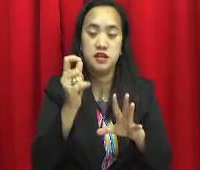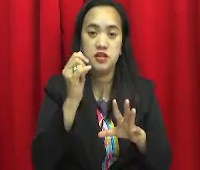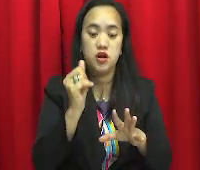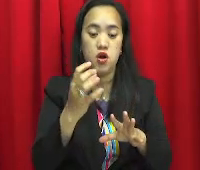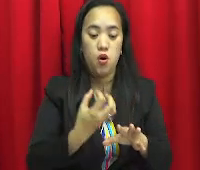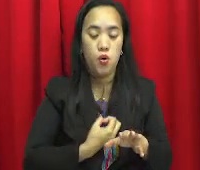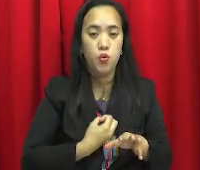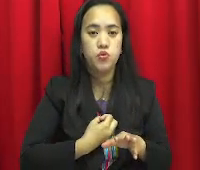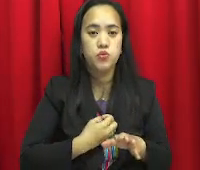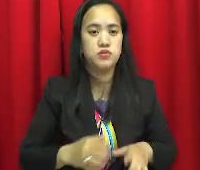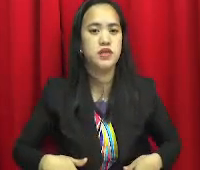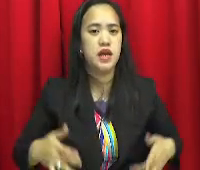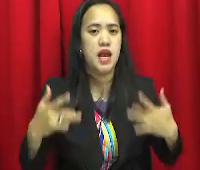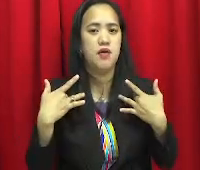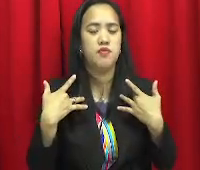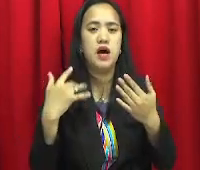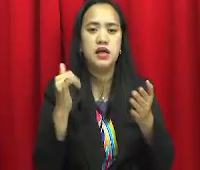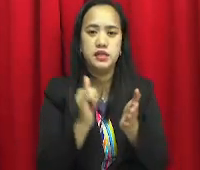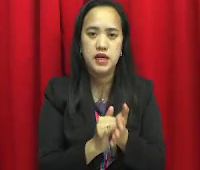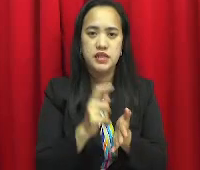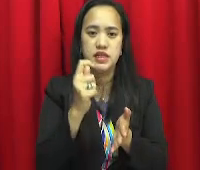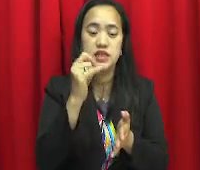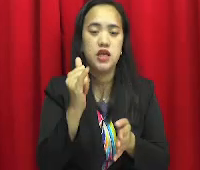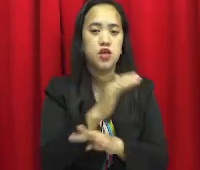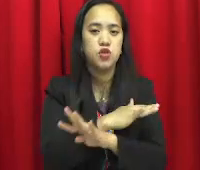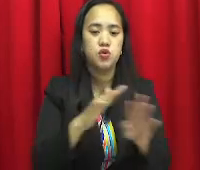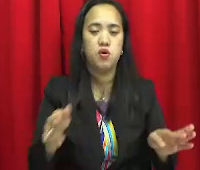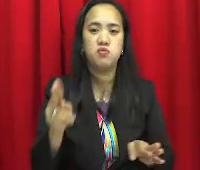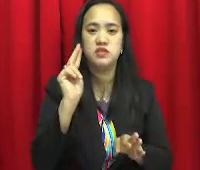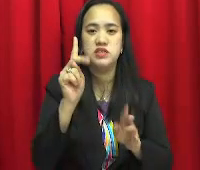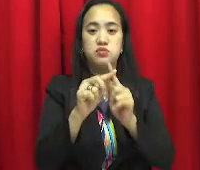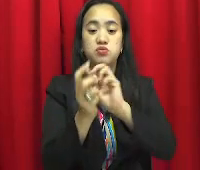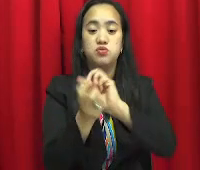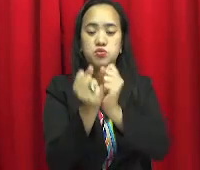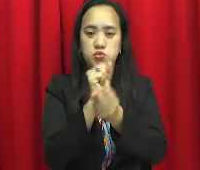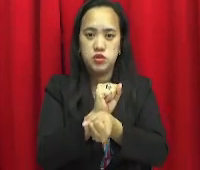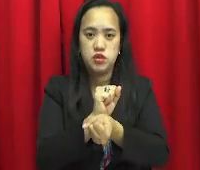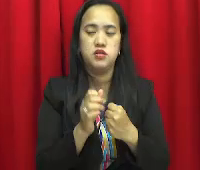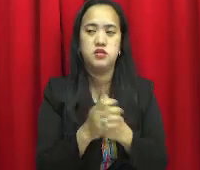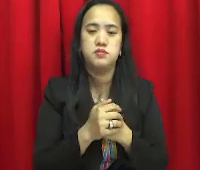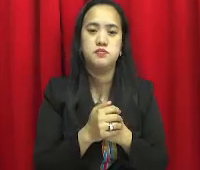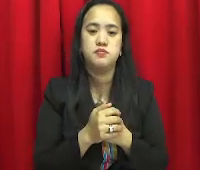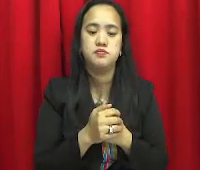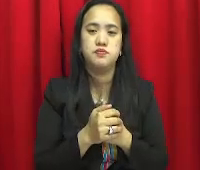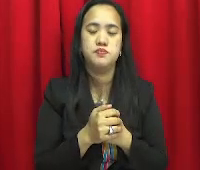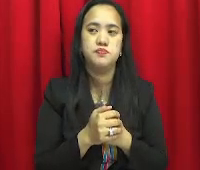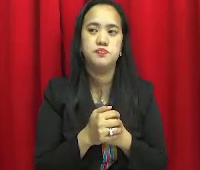nyo, ipapahayag ko yan sa mga susunod na aralin natin at